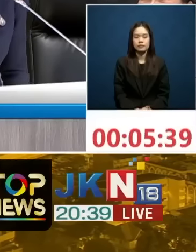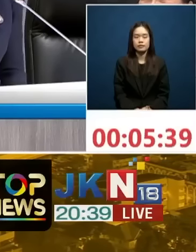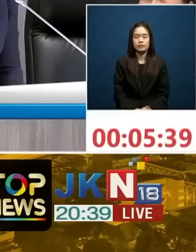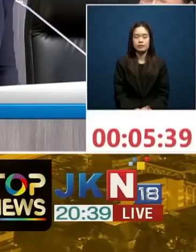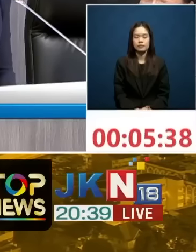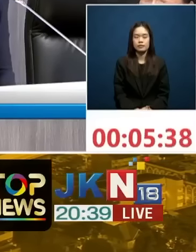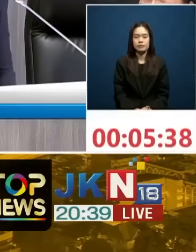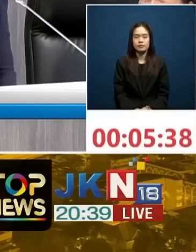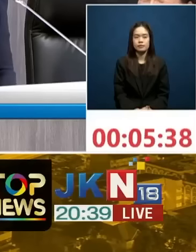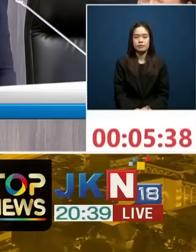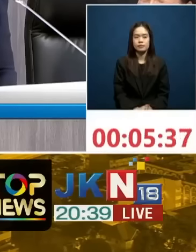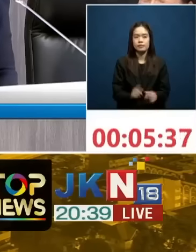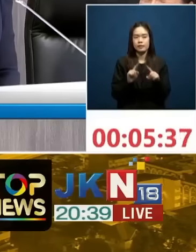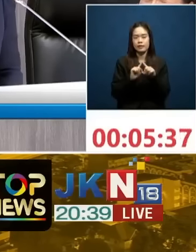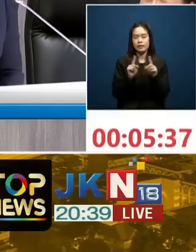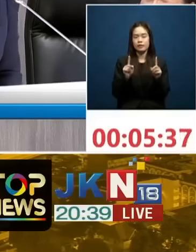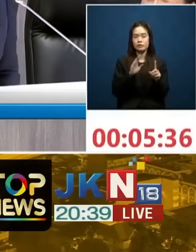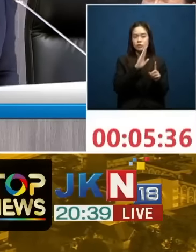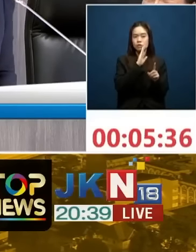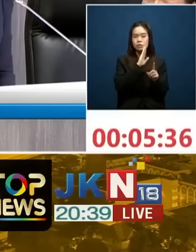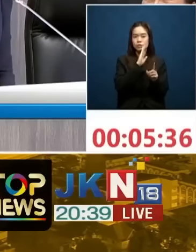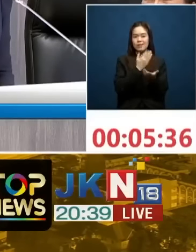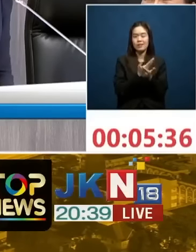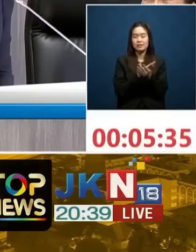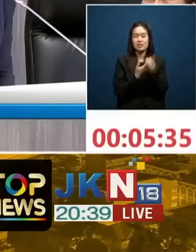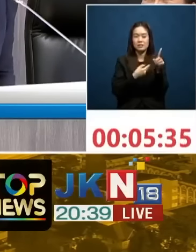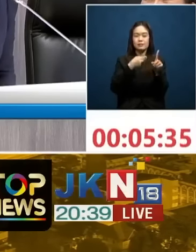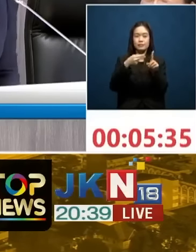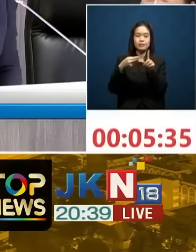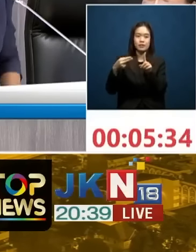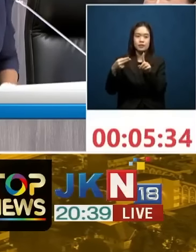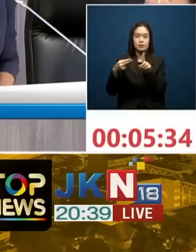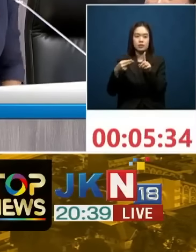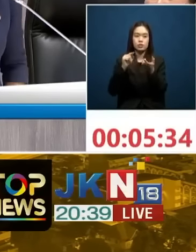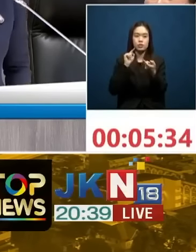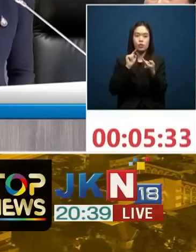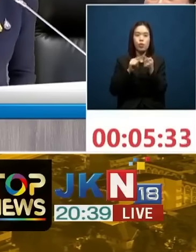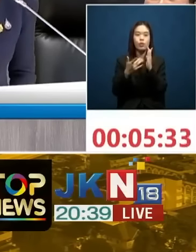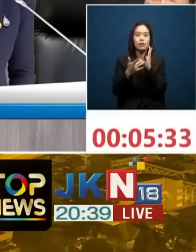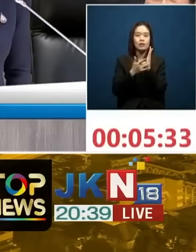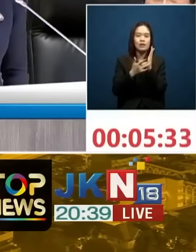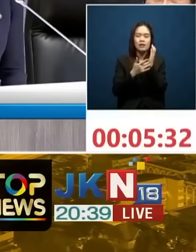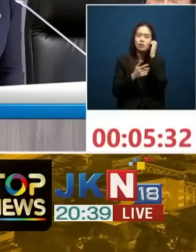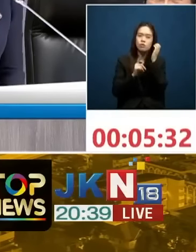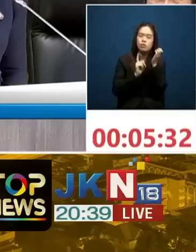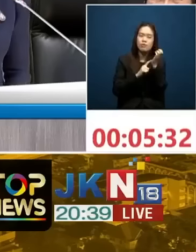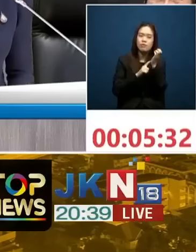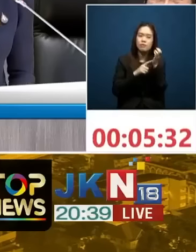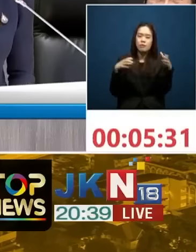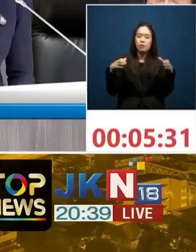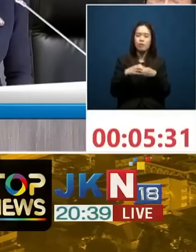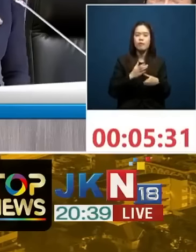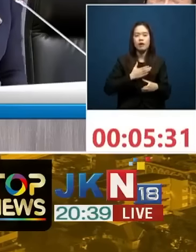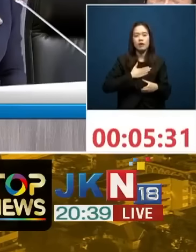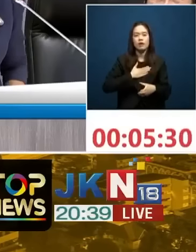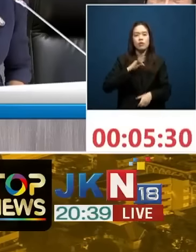สับสนยุ่งยากกลายเป็นทุกข์แทนที่ได้เงินมาแล้วจบได้เงินมาแล้วไปใช้จ่ายทำไมต้องไปเป็น